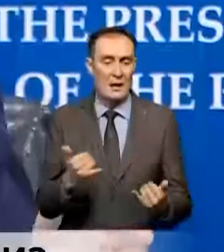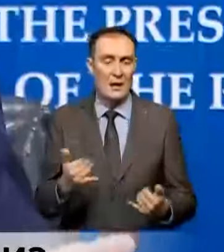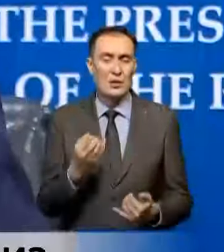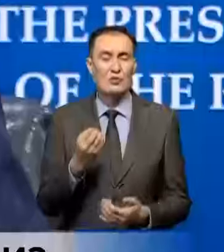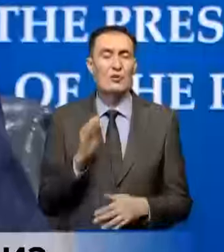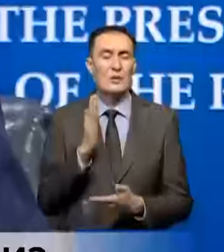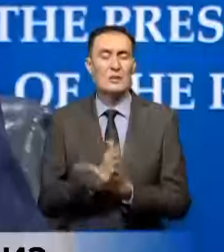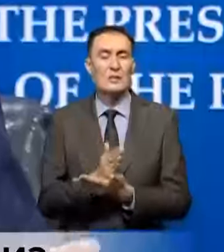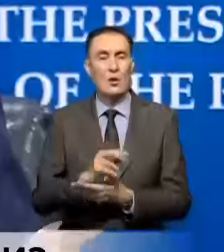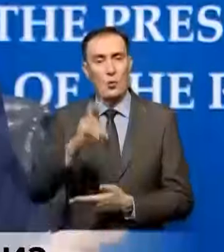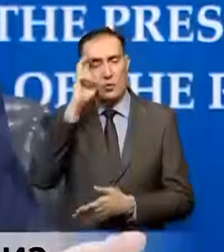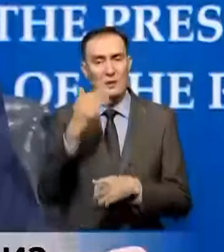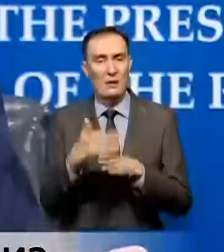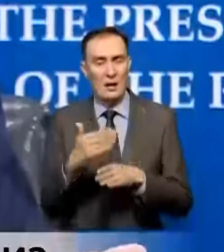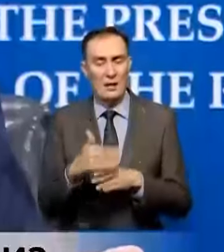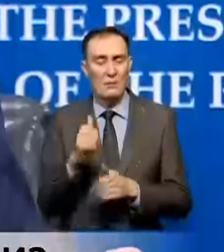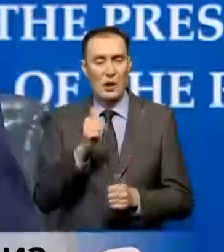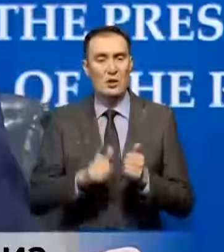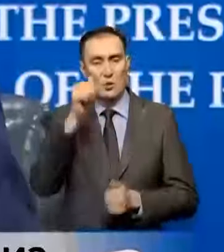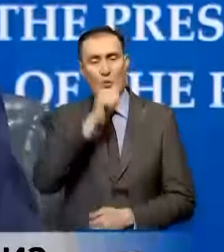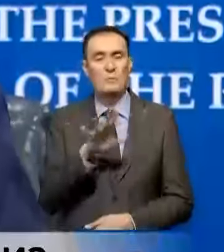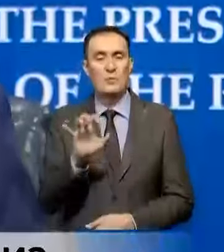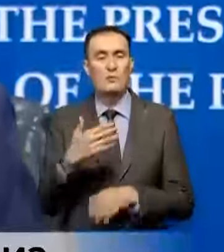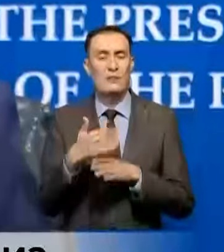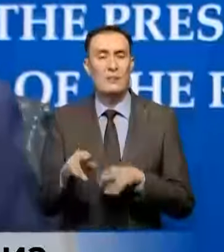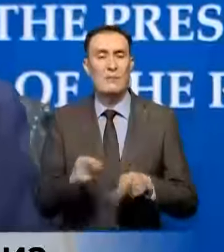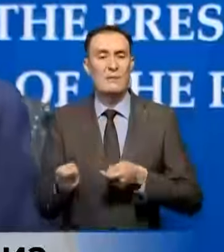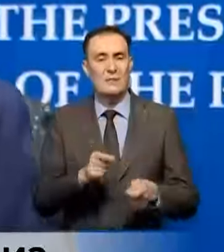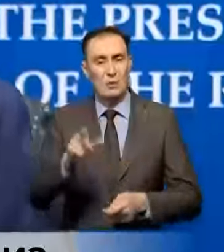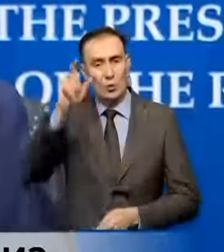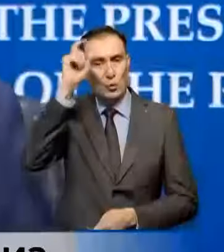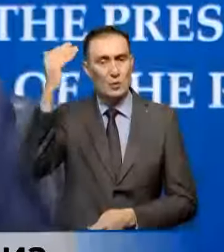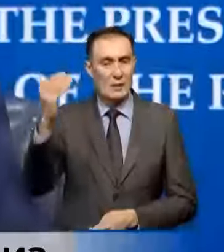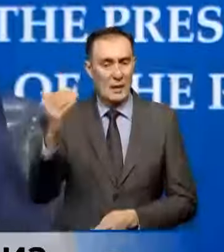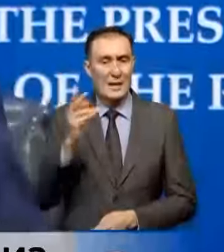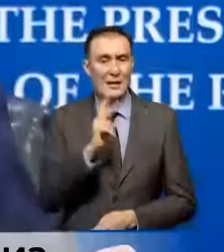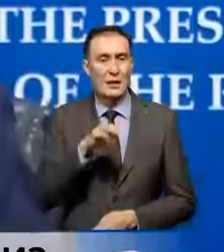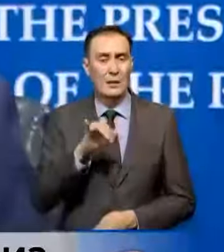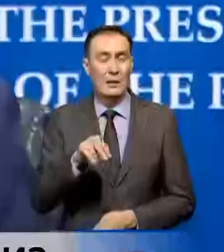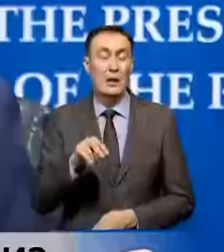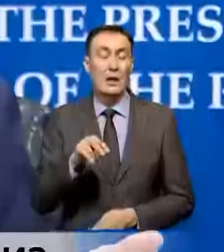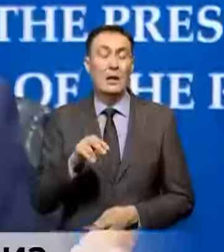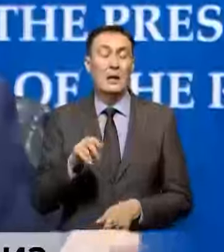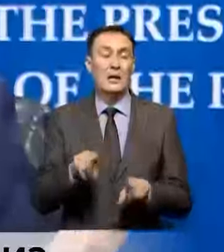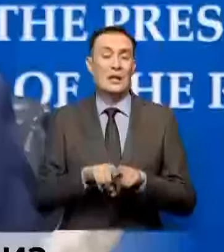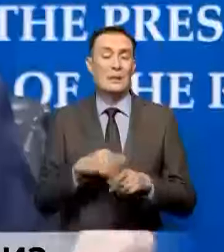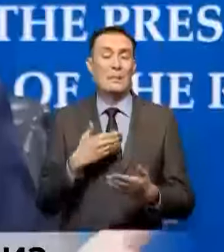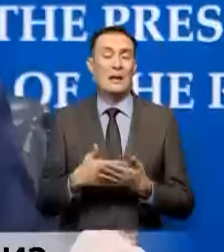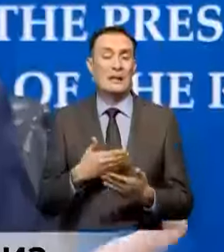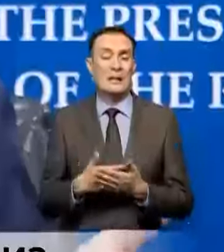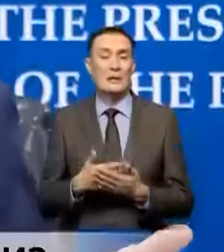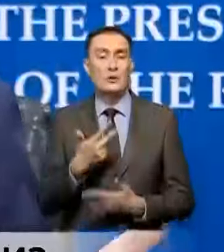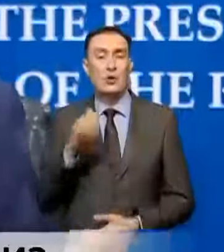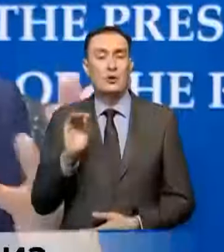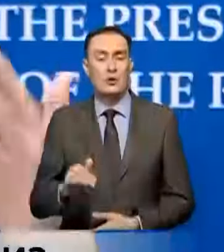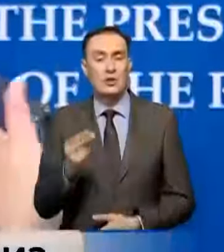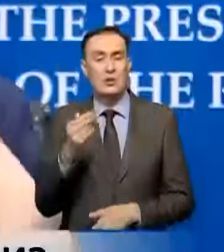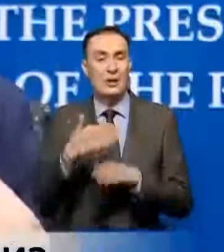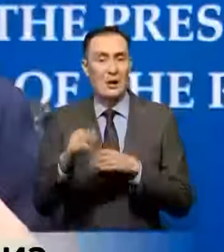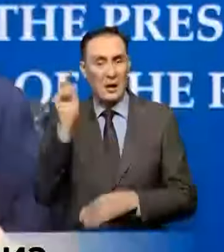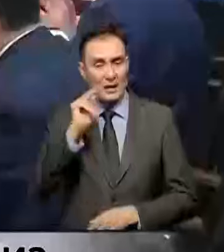нас есть государственные гранты, например, ежегодно 500 выделяет правительство Турции для МКТУ. Порядка 3000